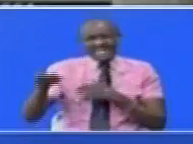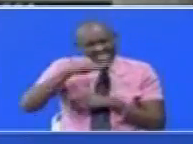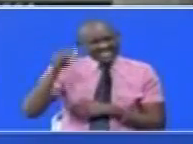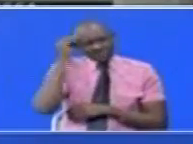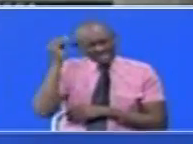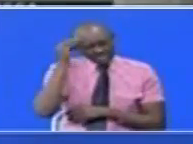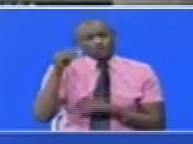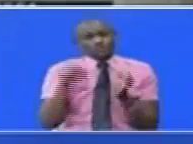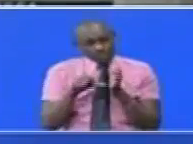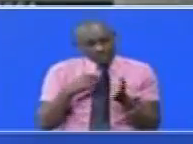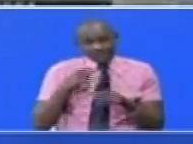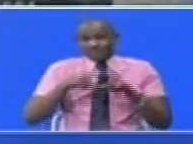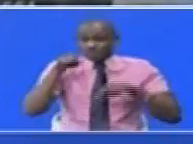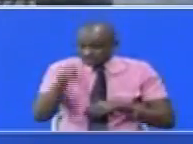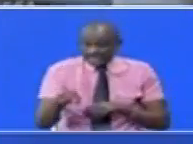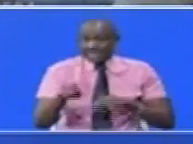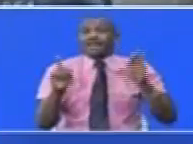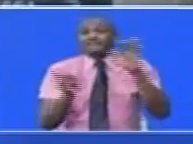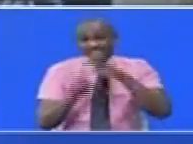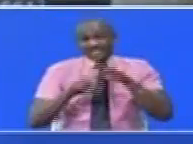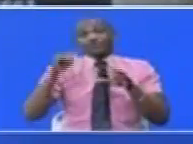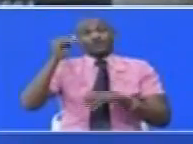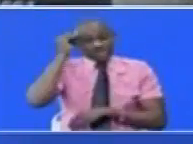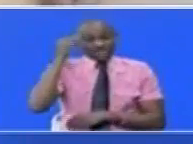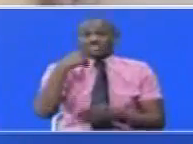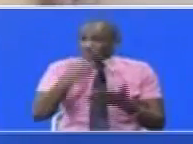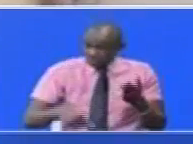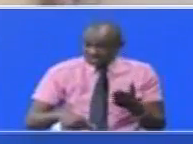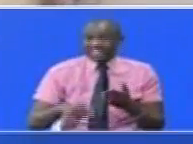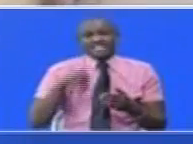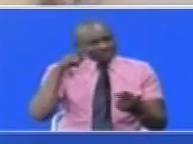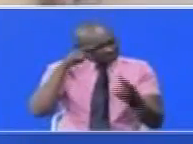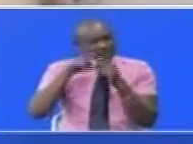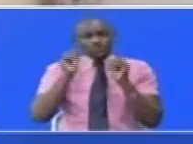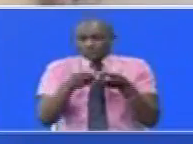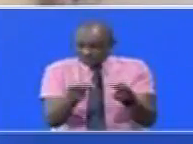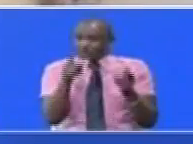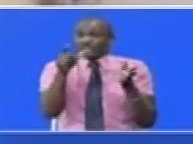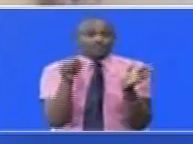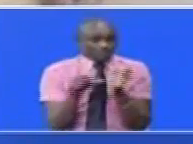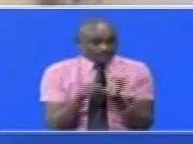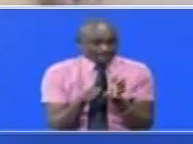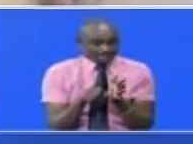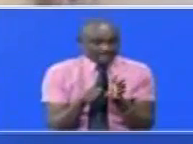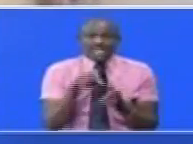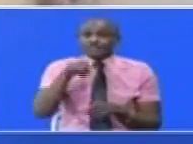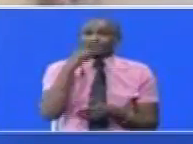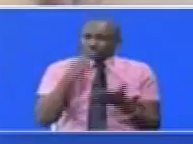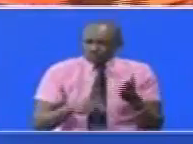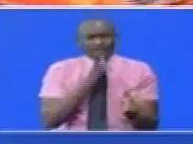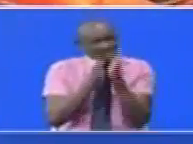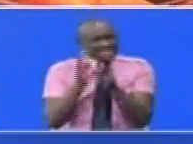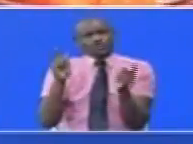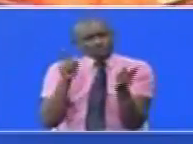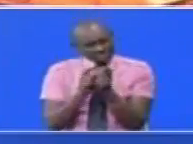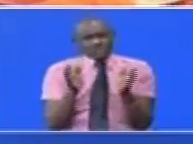mzima, lakini hii leo waziri mpya wa elimu Fred Matiangi ametangaza nia ya kushughulikia swala hilo. Matiangi amesema kuwa anapanga mkutano